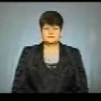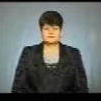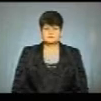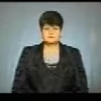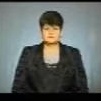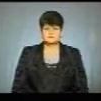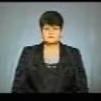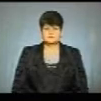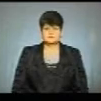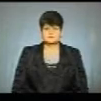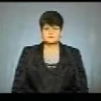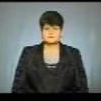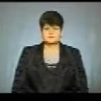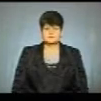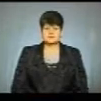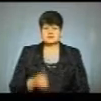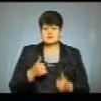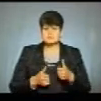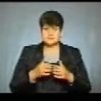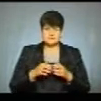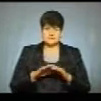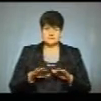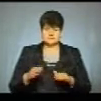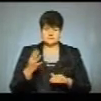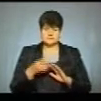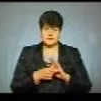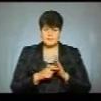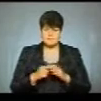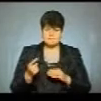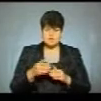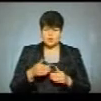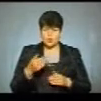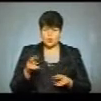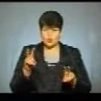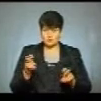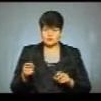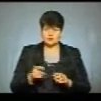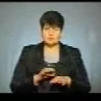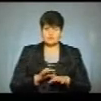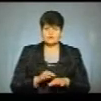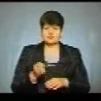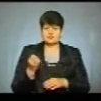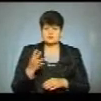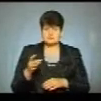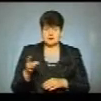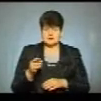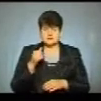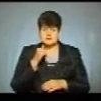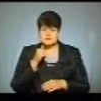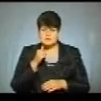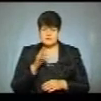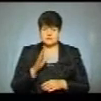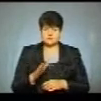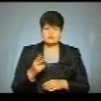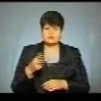Тернопіль. Змагання серед учнів 4-х класів «Перші кроки» в Тернополі проводять в 14-те. Завтра «Перші кроки»